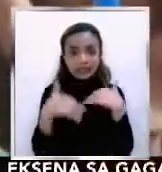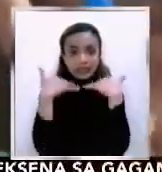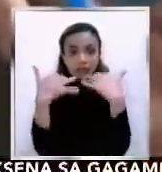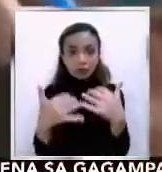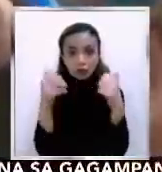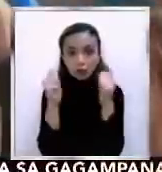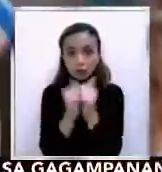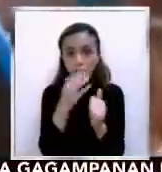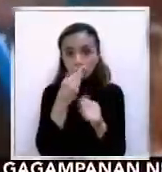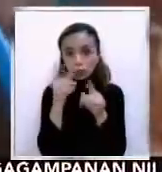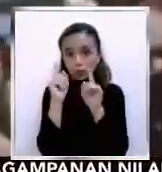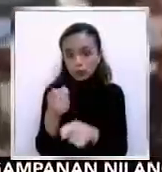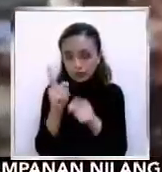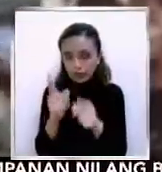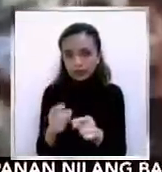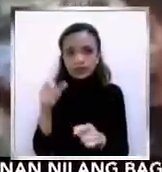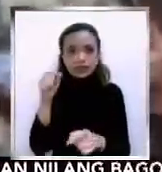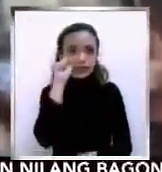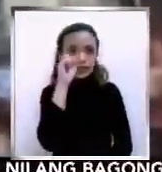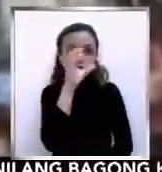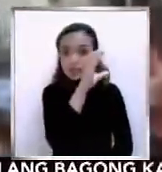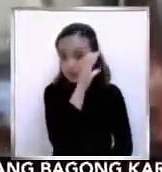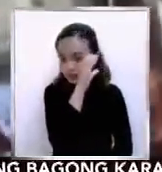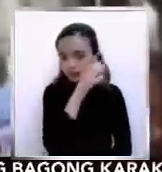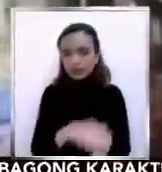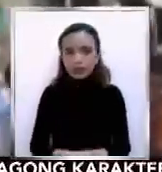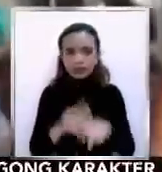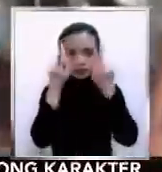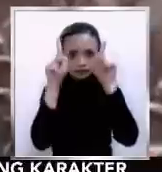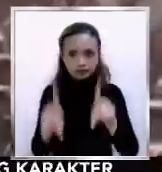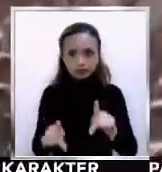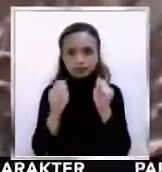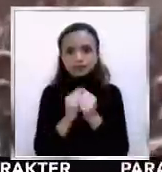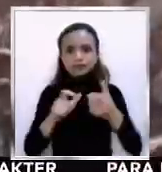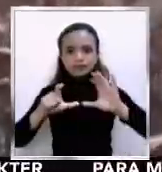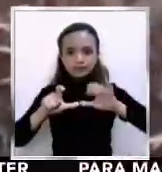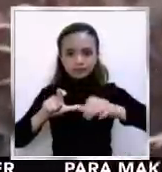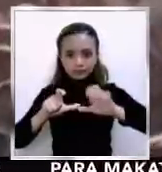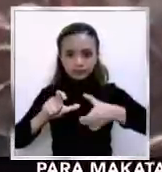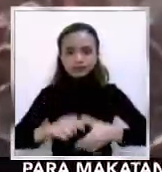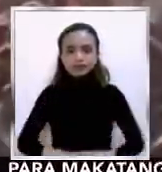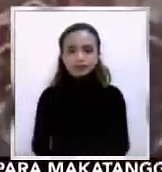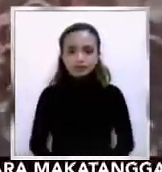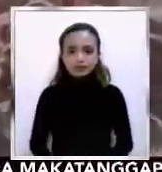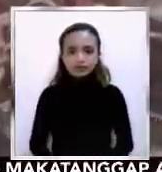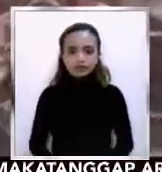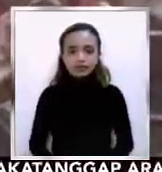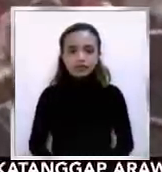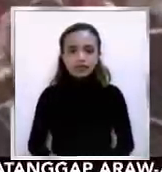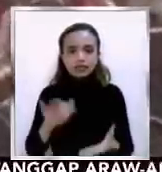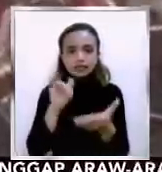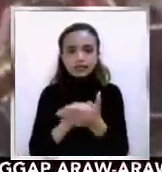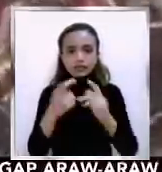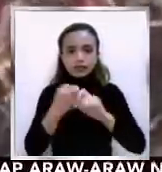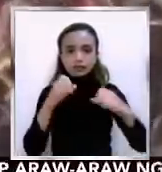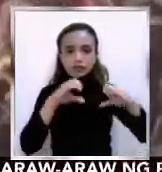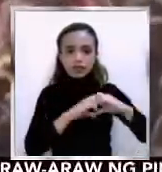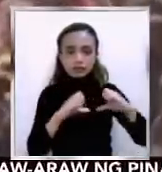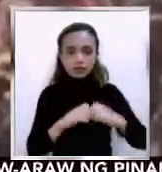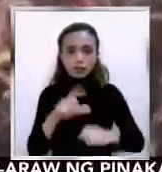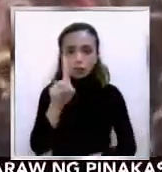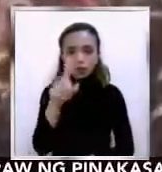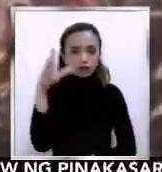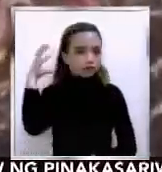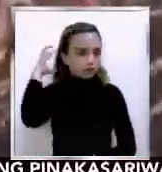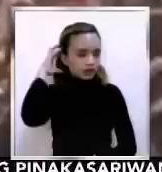ang mga miyembro ng senior citizens at mga persons with disabilities. Mula sa GMA Regional TV 1 Mindanao,